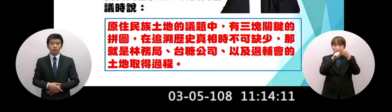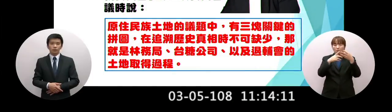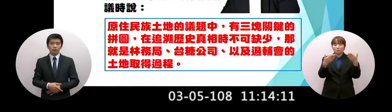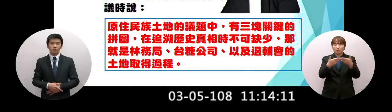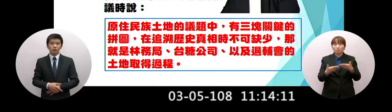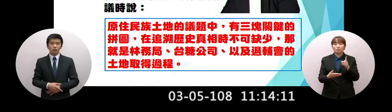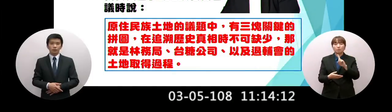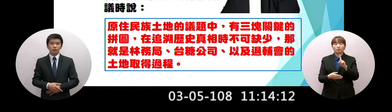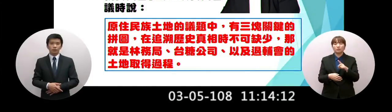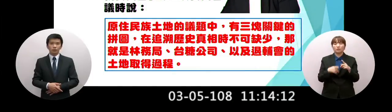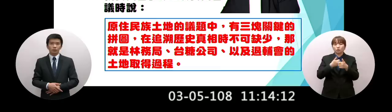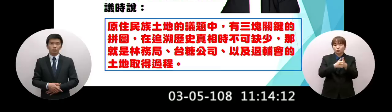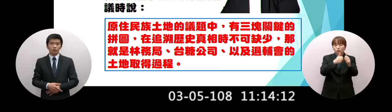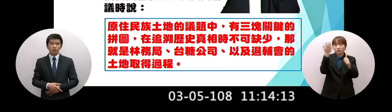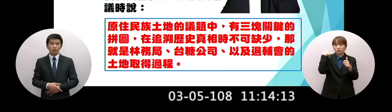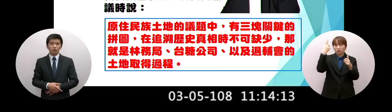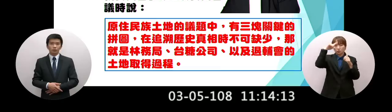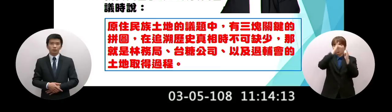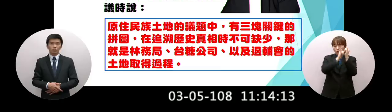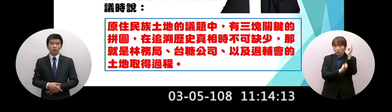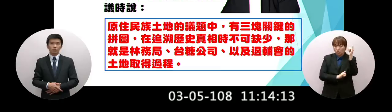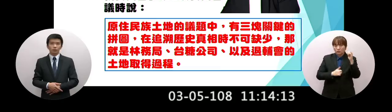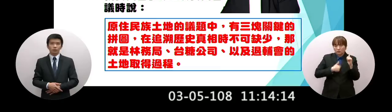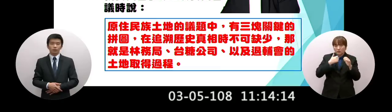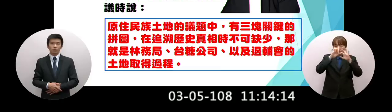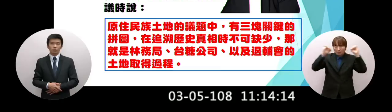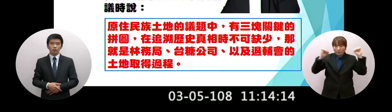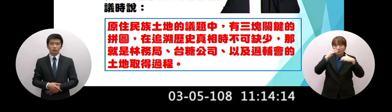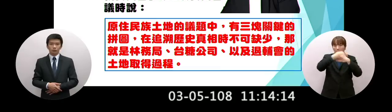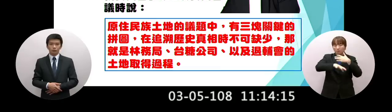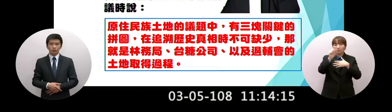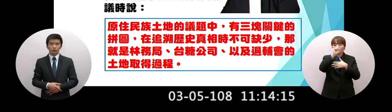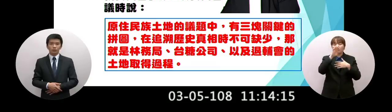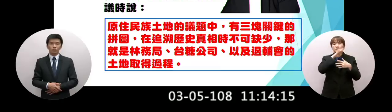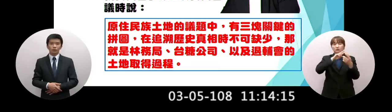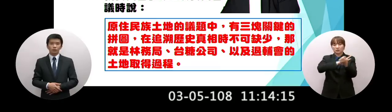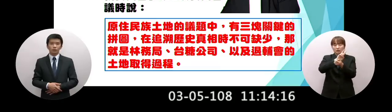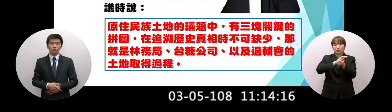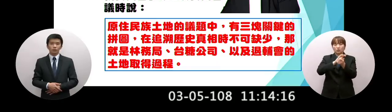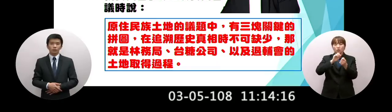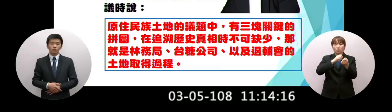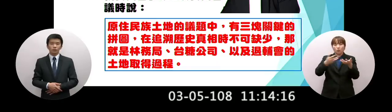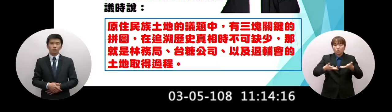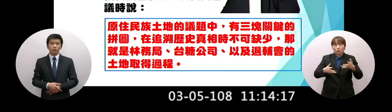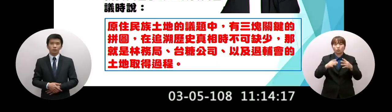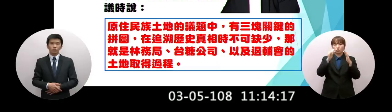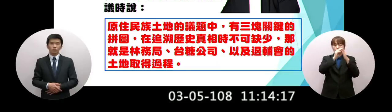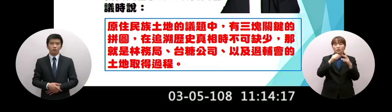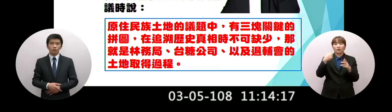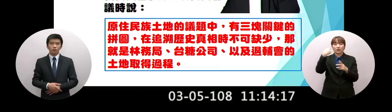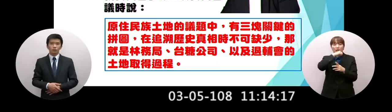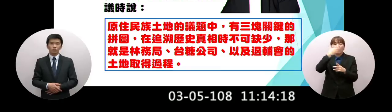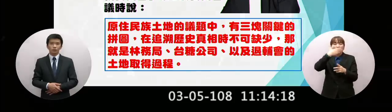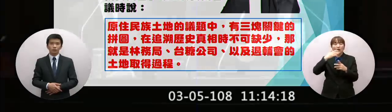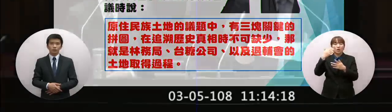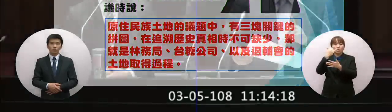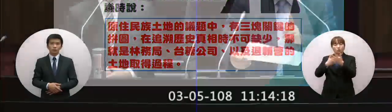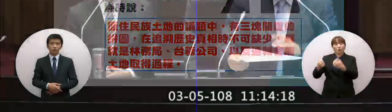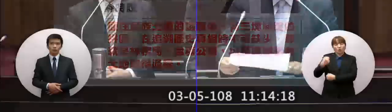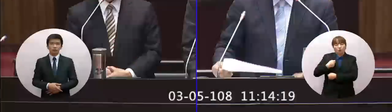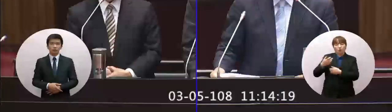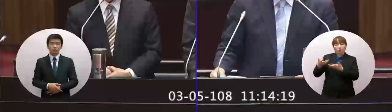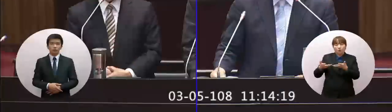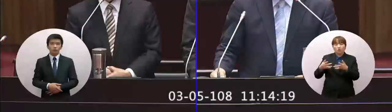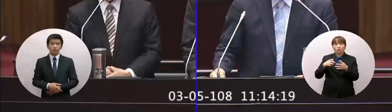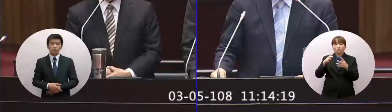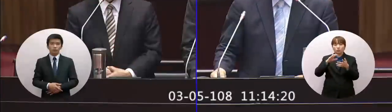图，在追溯历史真相的时候不可缺少，那就是林务局的、台糖的跟退服会的土地取